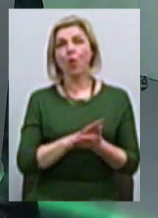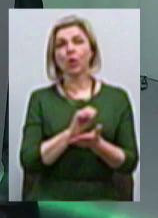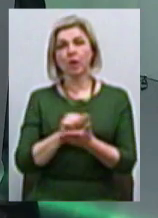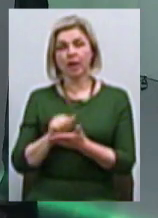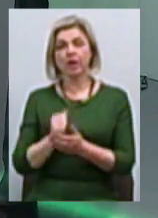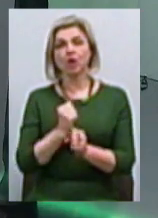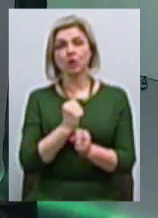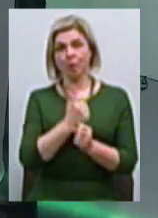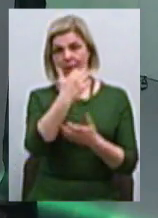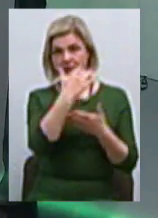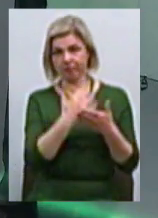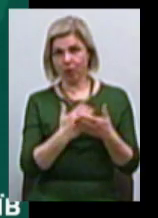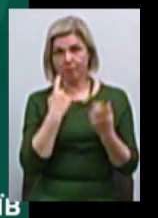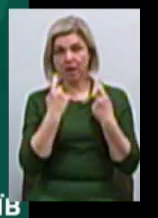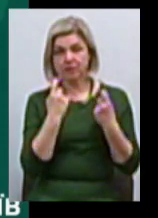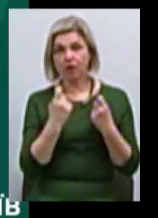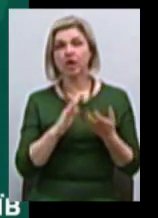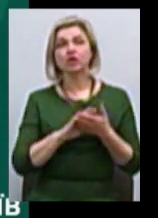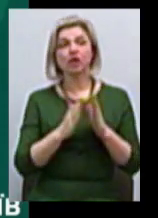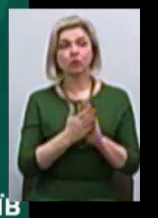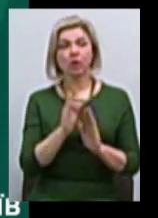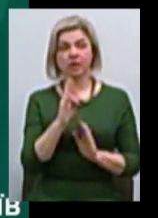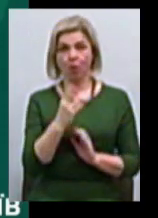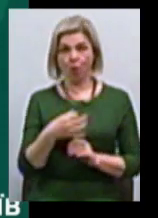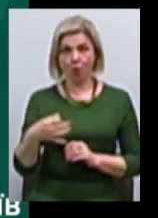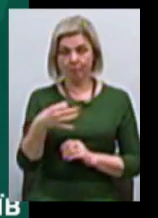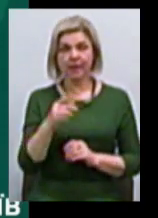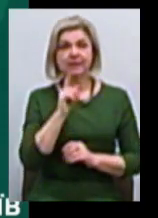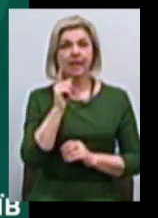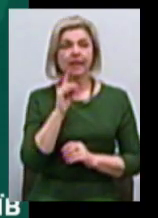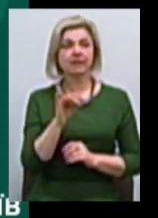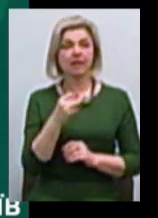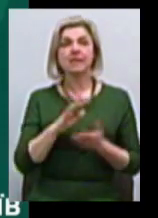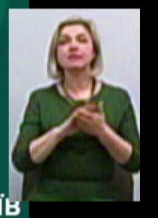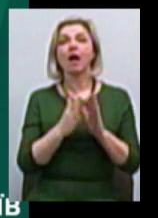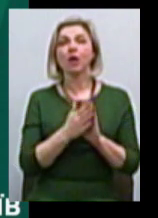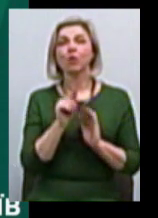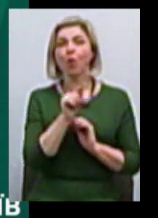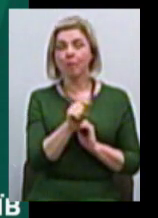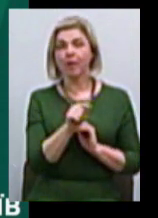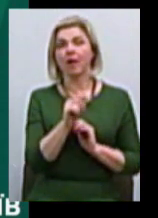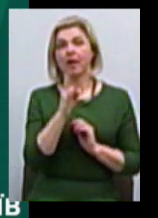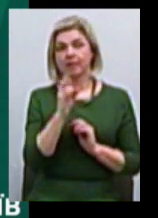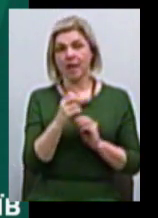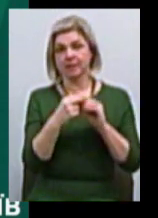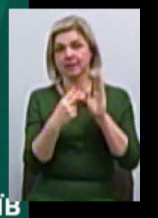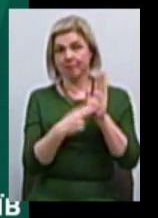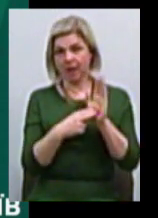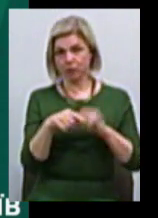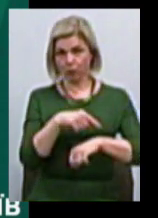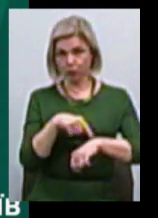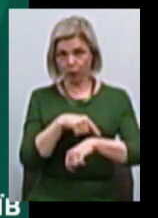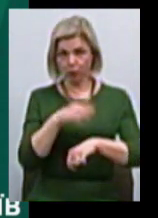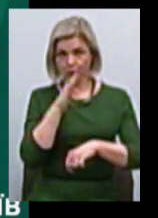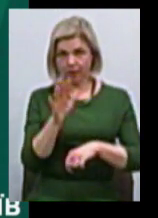інфографіку невеличку. Ситуація по Миколаївській області, Зеленського. Ну, це станом, мушу уточнити, станом на